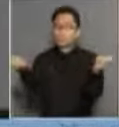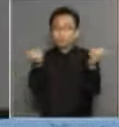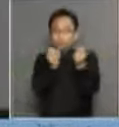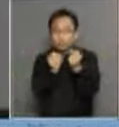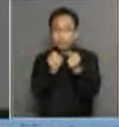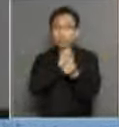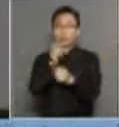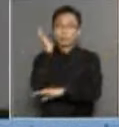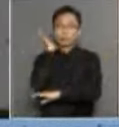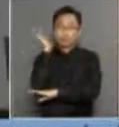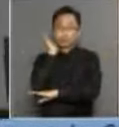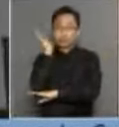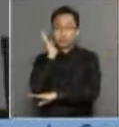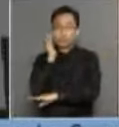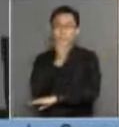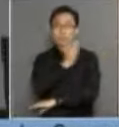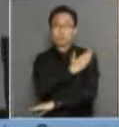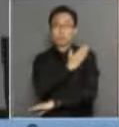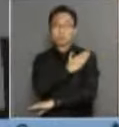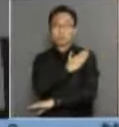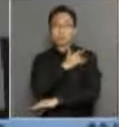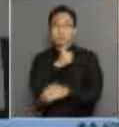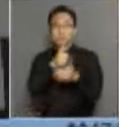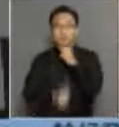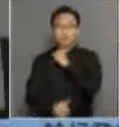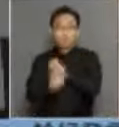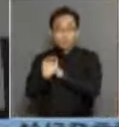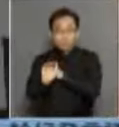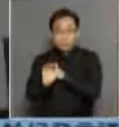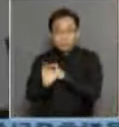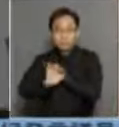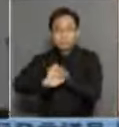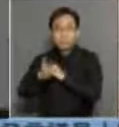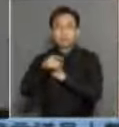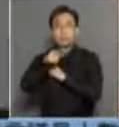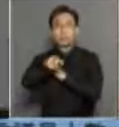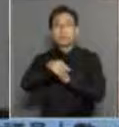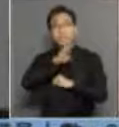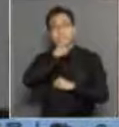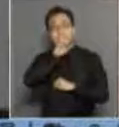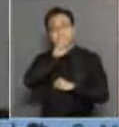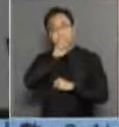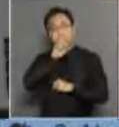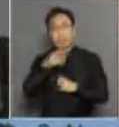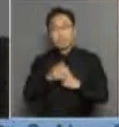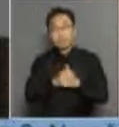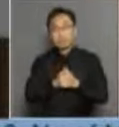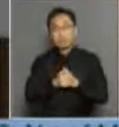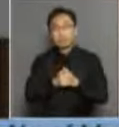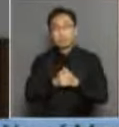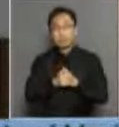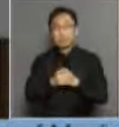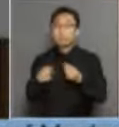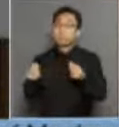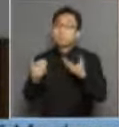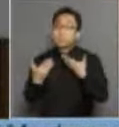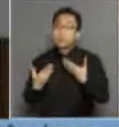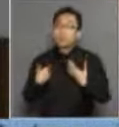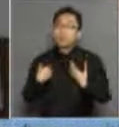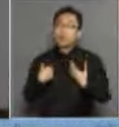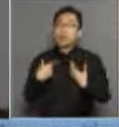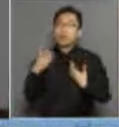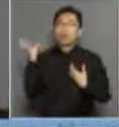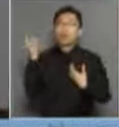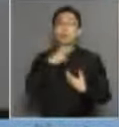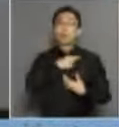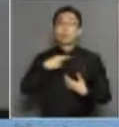至是免責的， OK？ 你不講，那於是就令到黃毓民可以由頭講